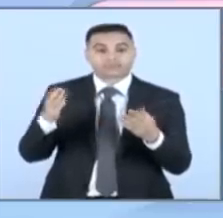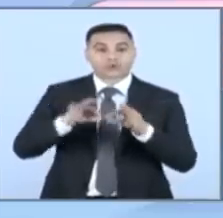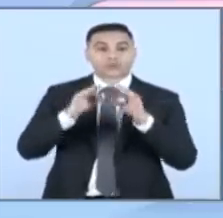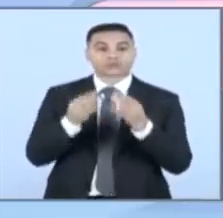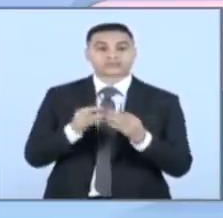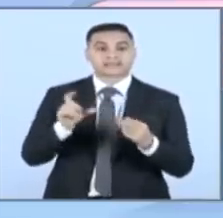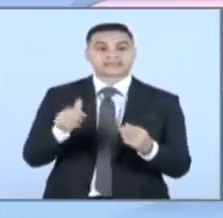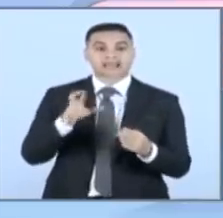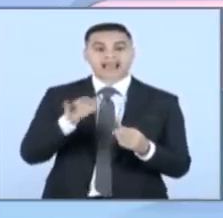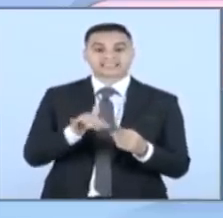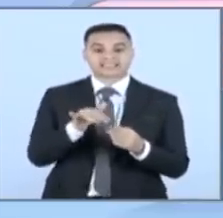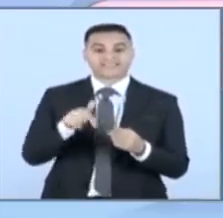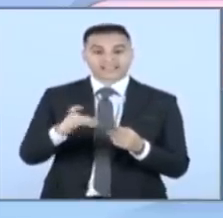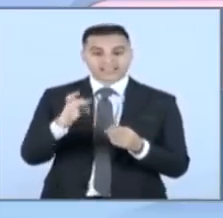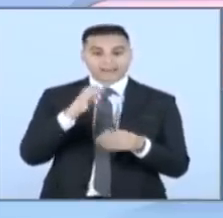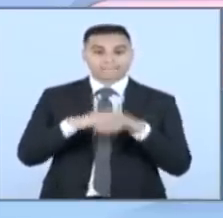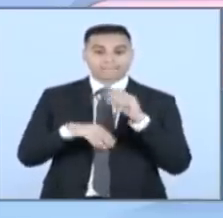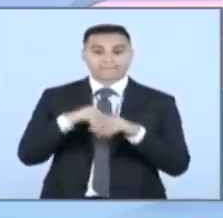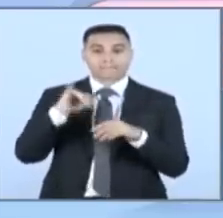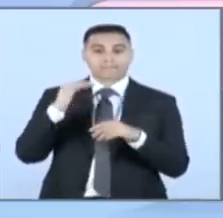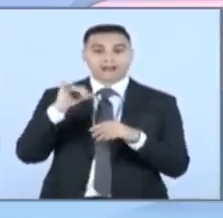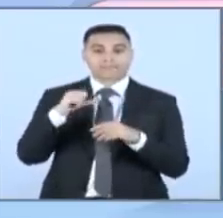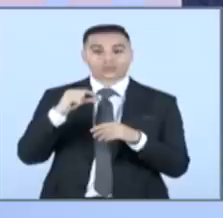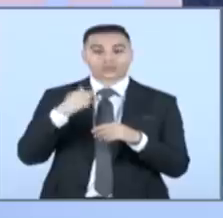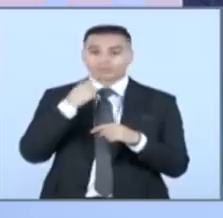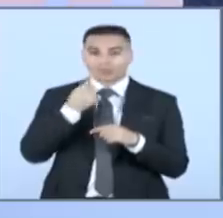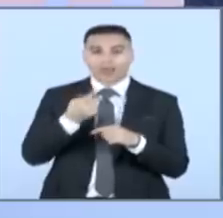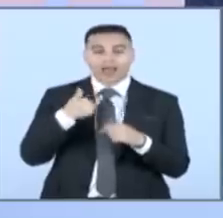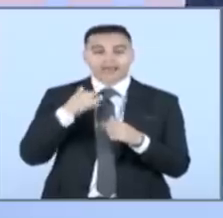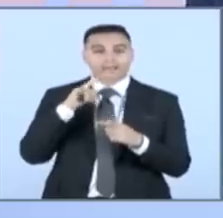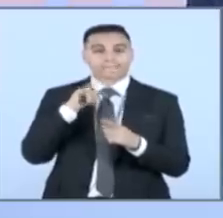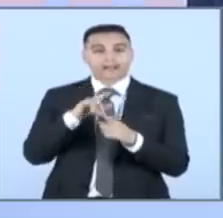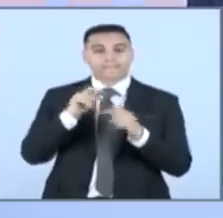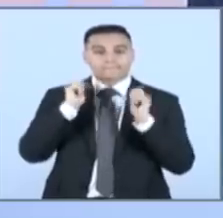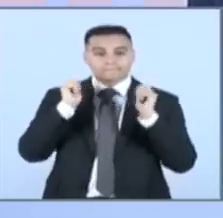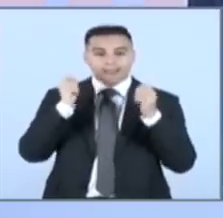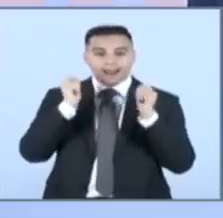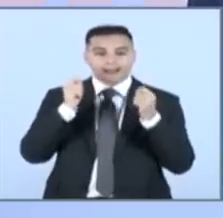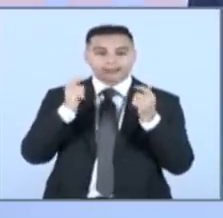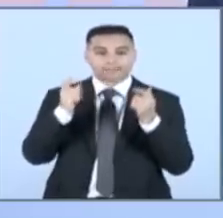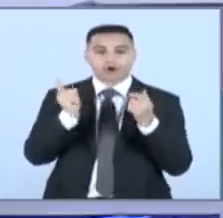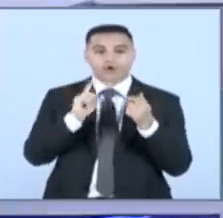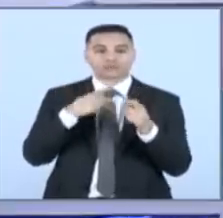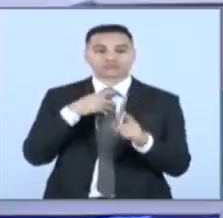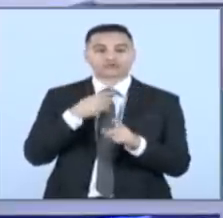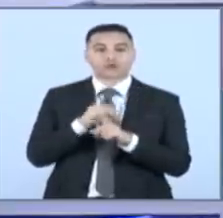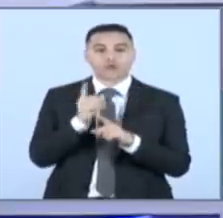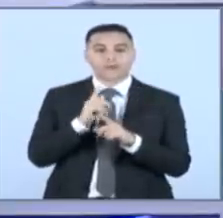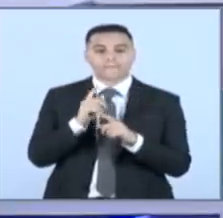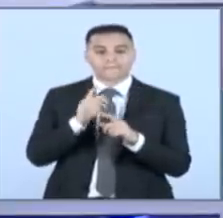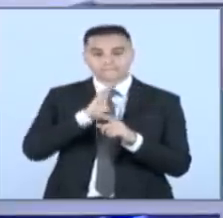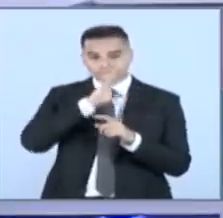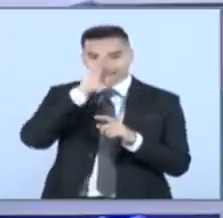عيلة نيازي في إجابة؟ محمود، أنا بحب المغرب. أنت بتحب المغرب، هي مش بالحب،